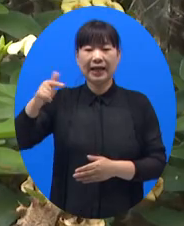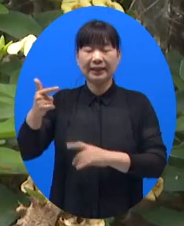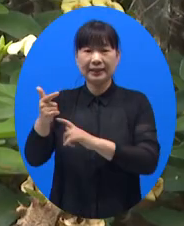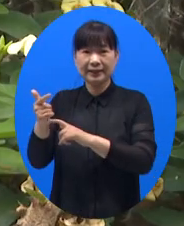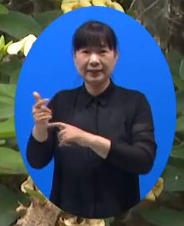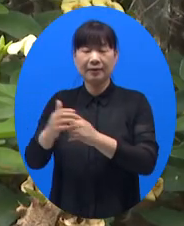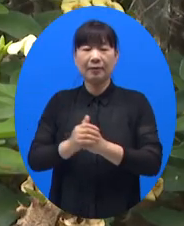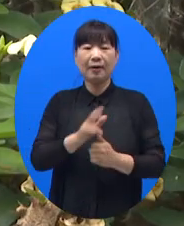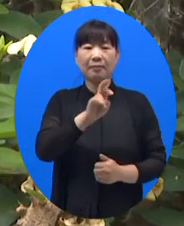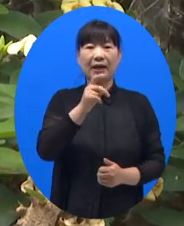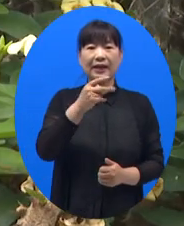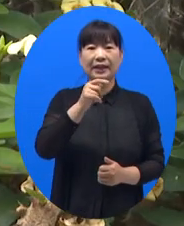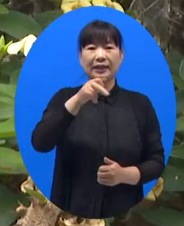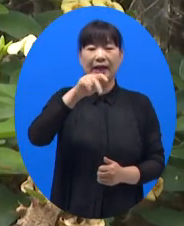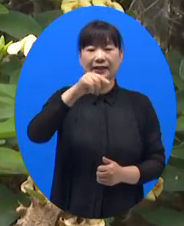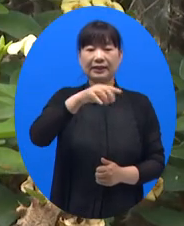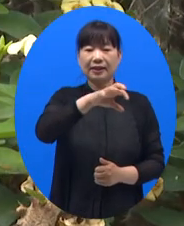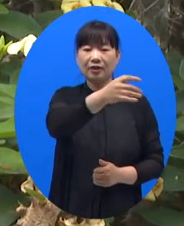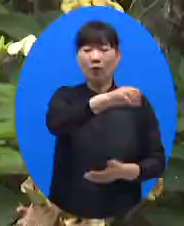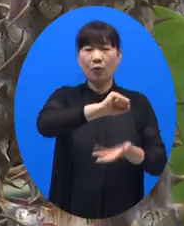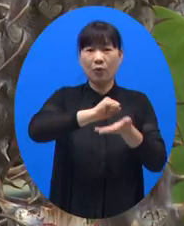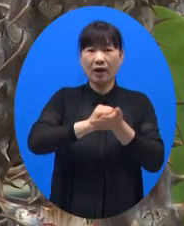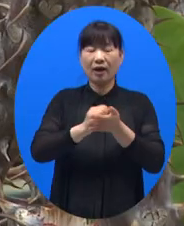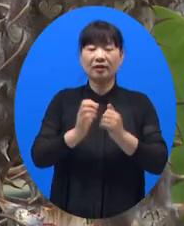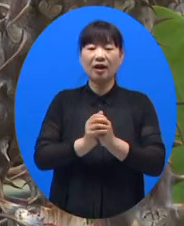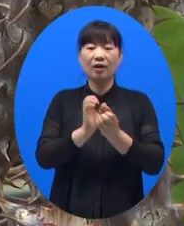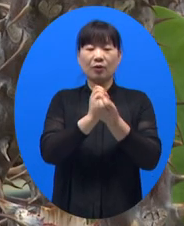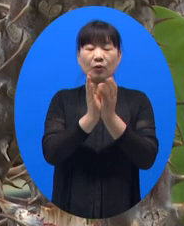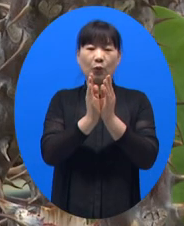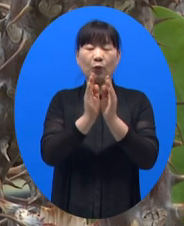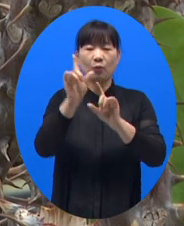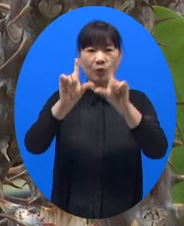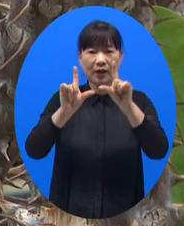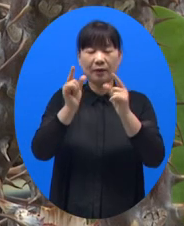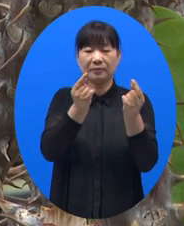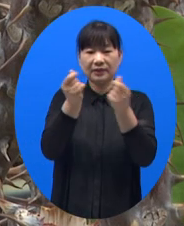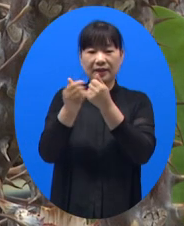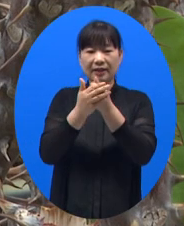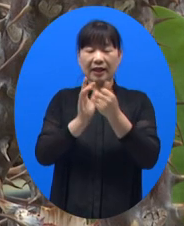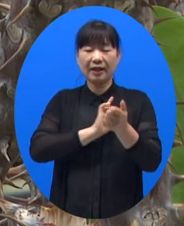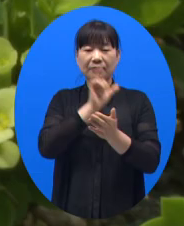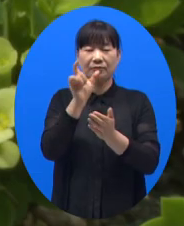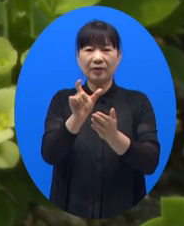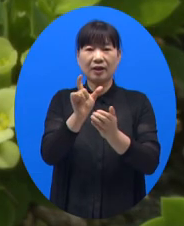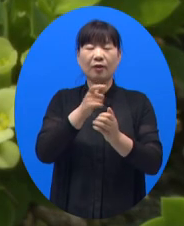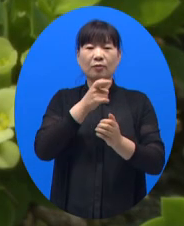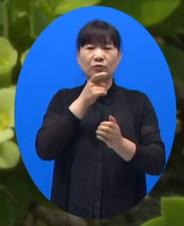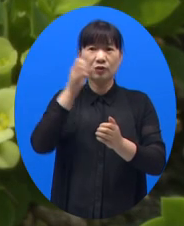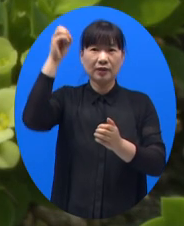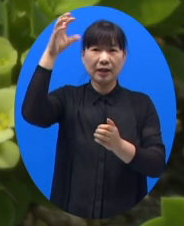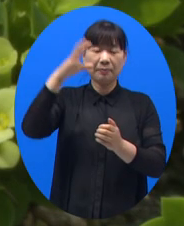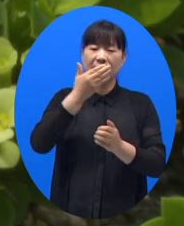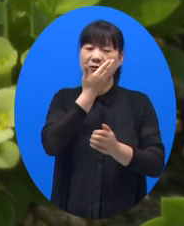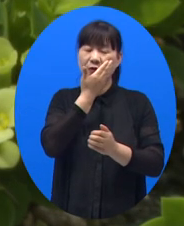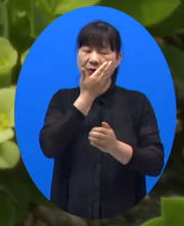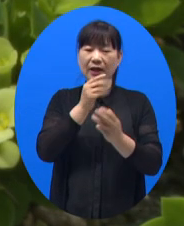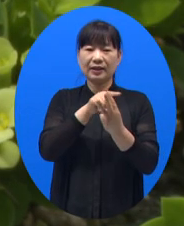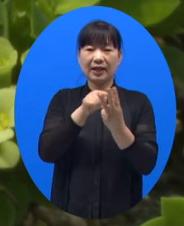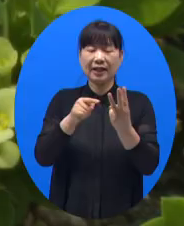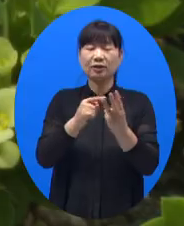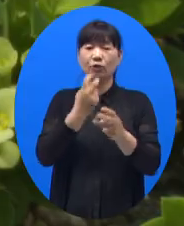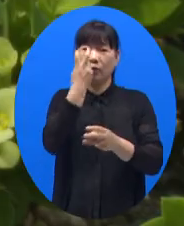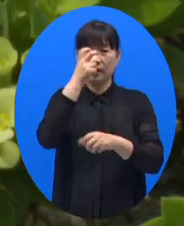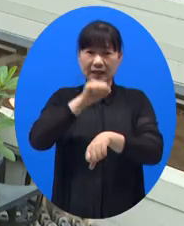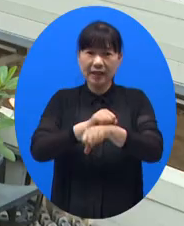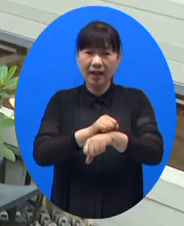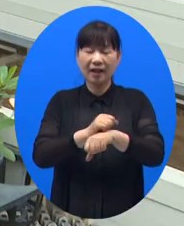꽃모양의 길은 을 닮았다고 해서 붙여진 1위 있다 물과 햇빛 역량 등 3가지 관리만 잘하면 1년 내에 꽃을